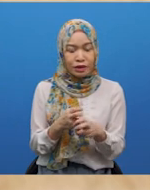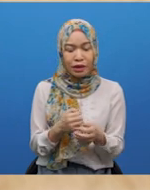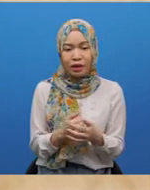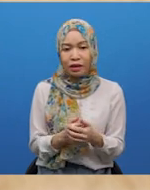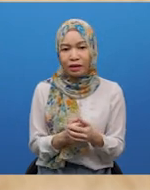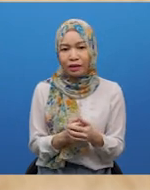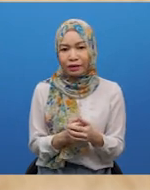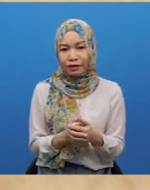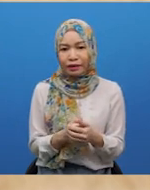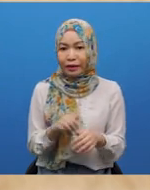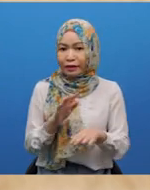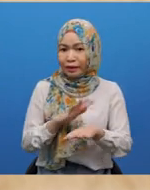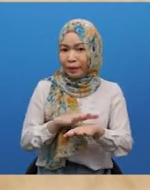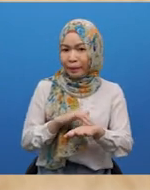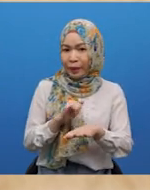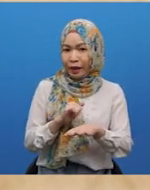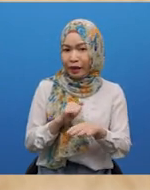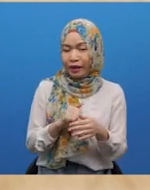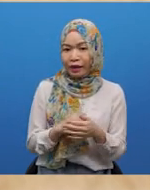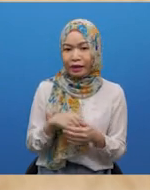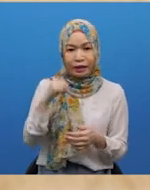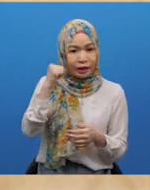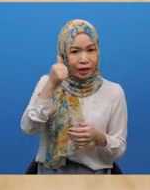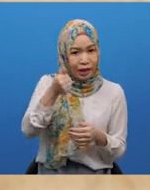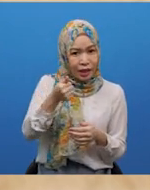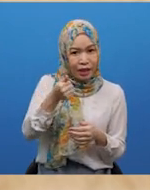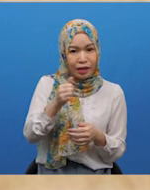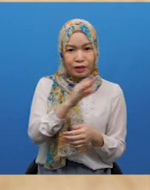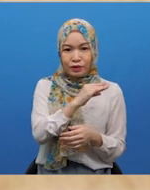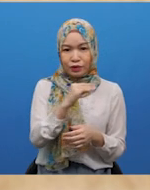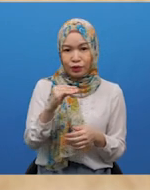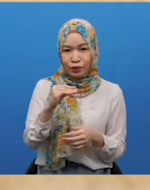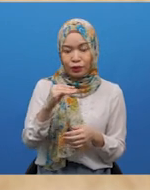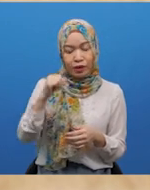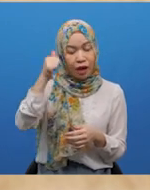Seri Sultan Raja Bestari,